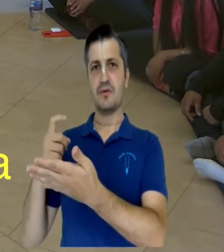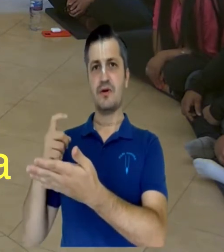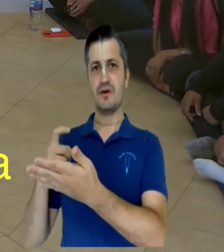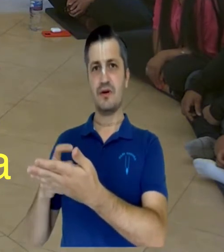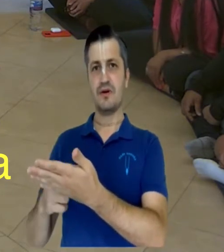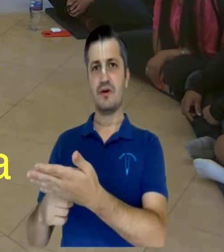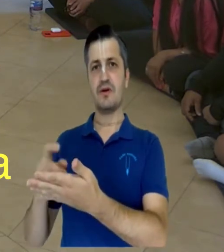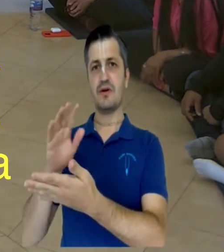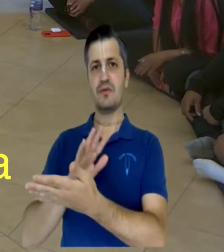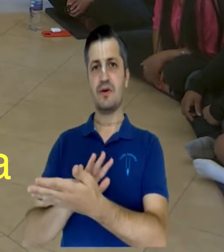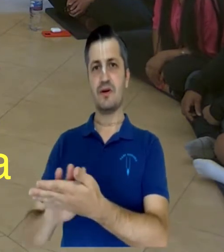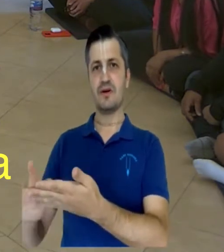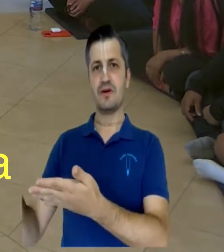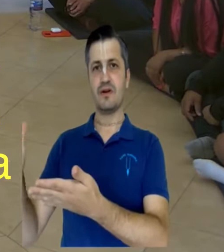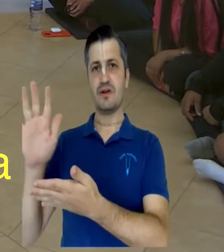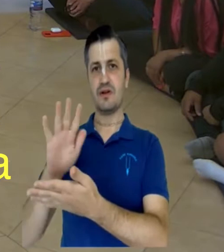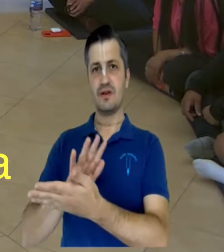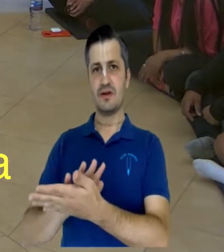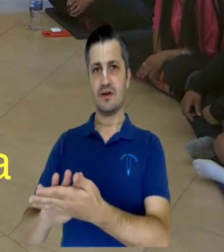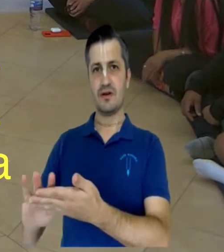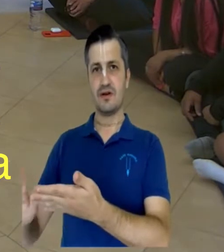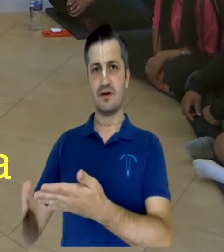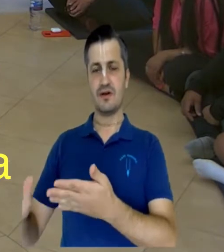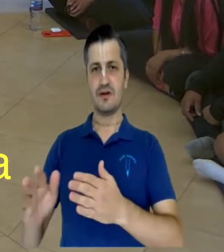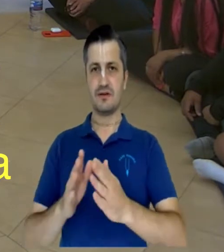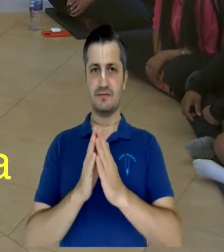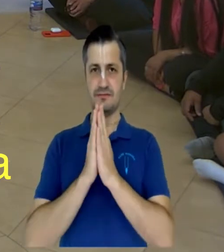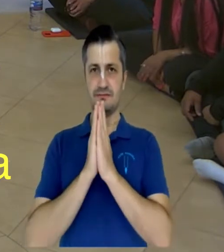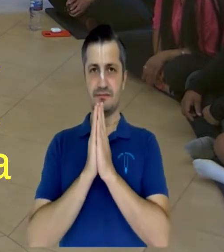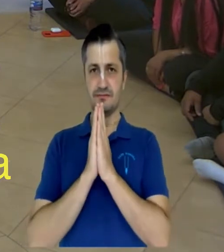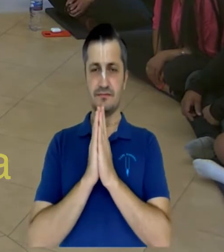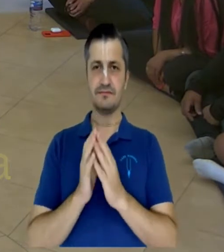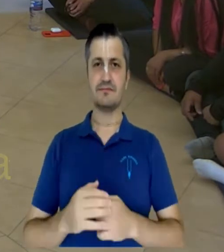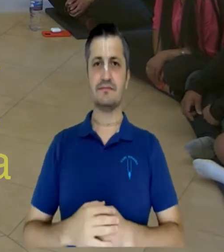Rama Rama, Hare Hare,